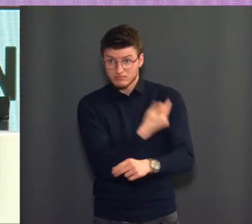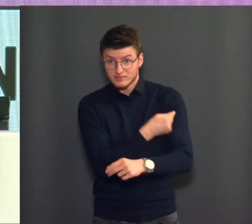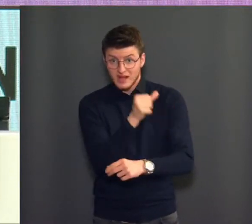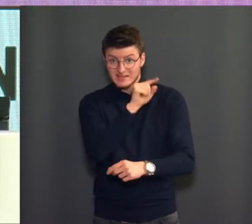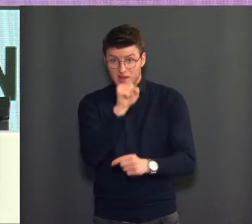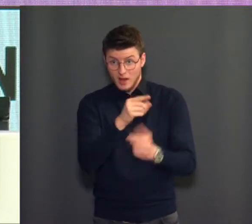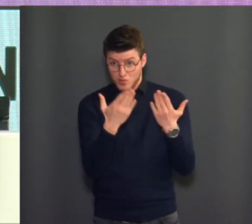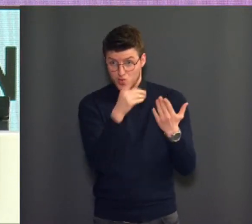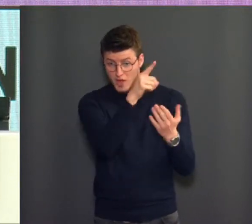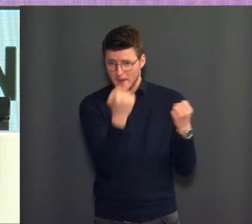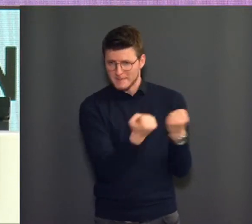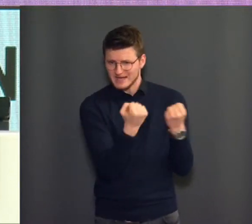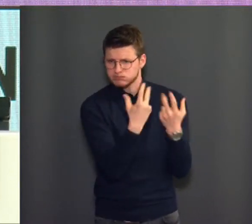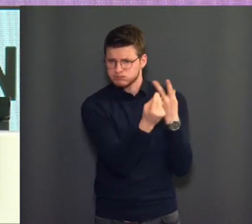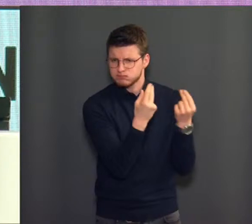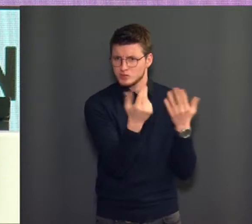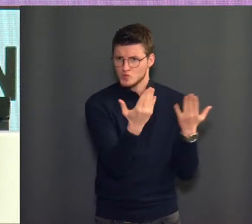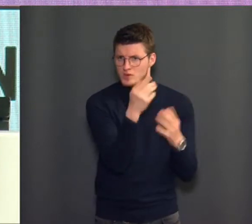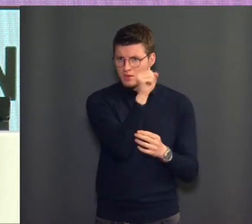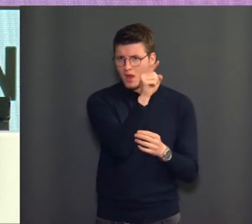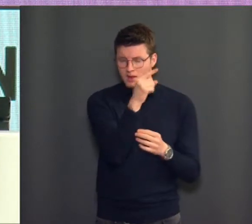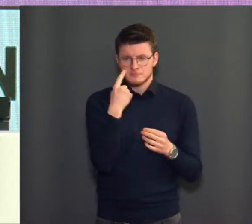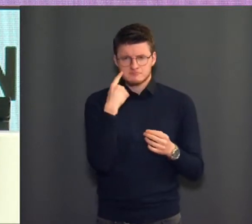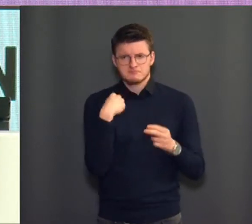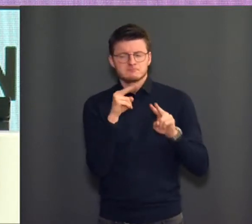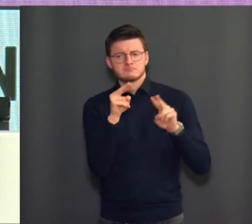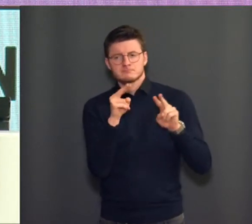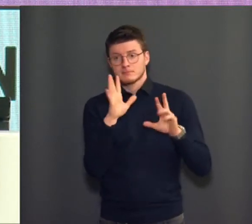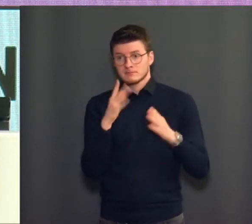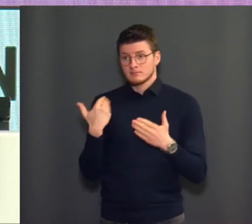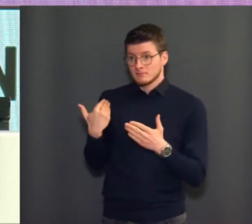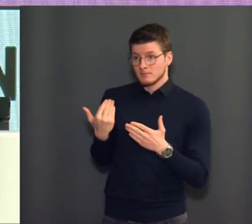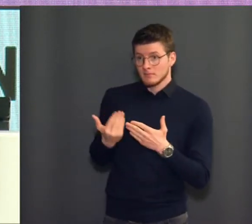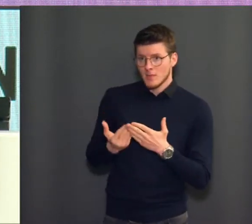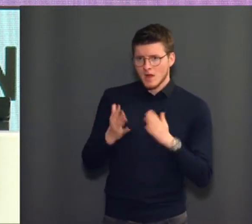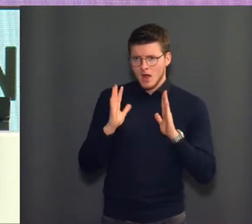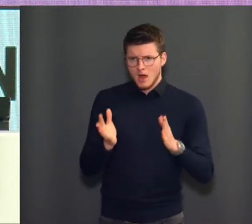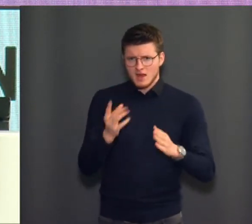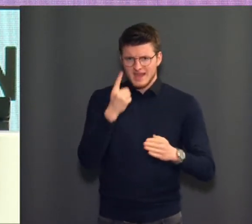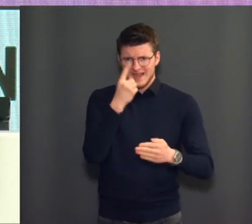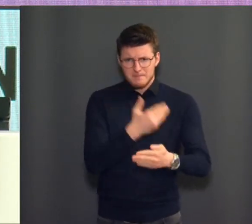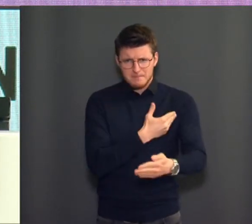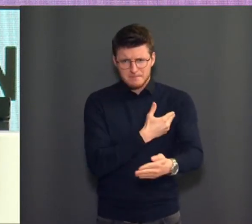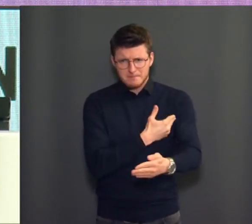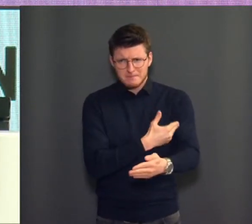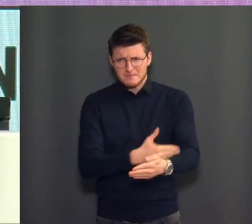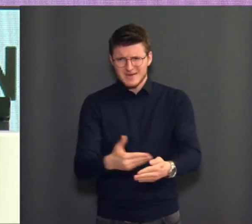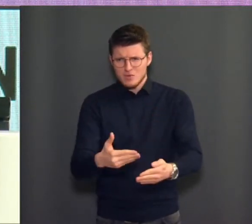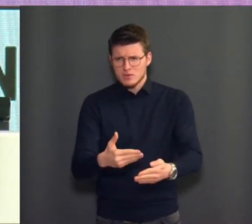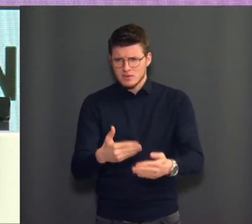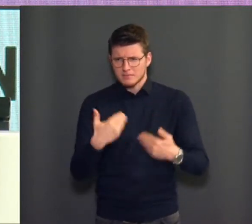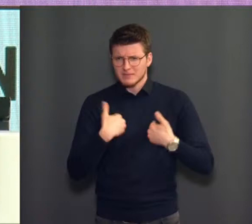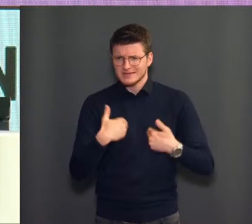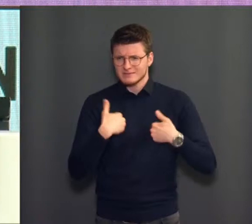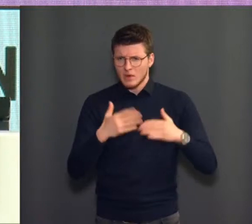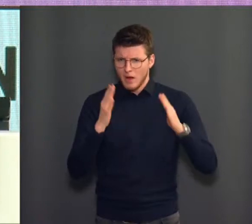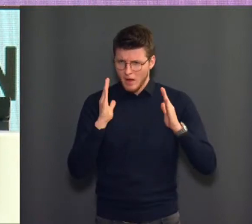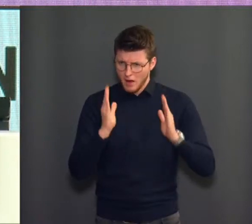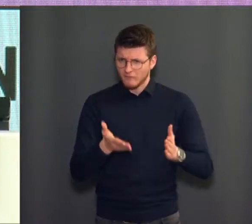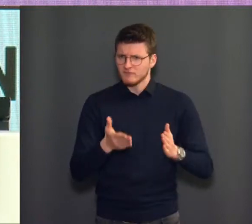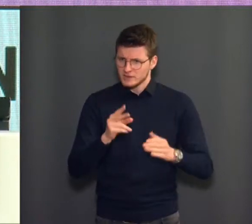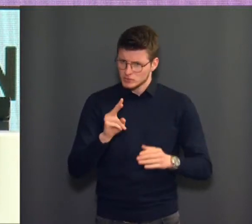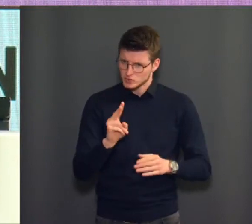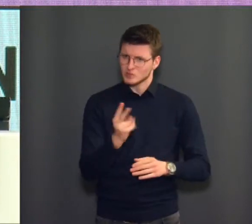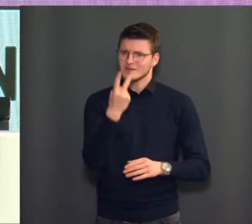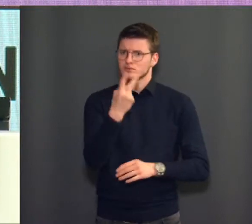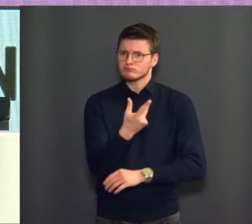AstraZeneca-vaccin. Ondertussen werden reeds 1 miljoen mensen voor de tweede keer gevaccineerd met het